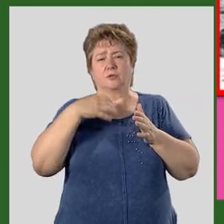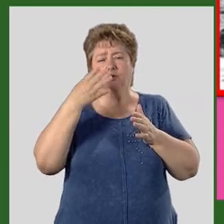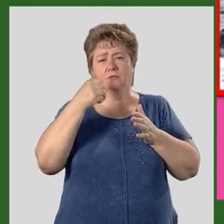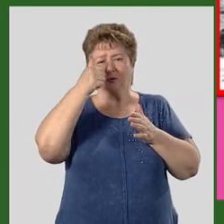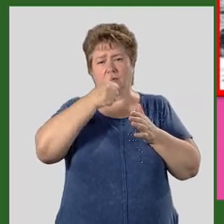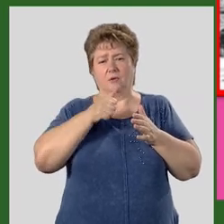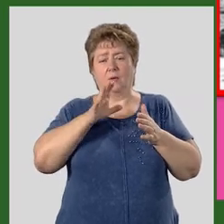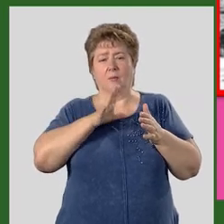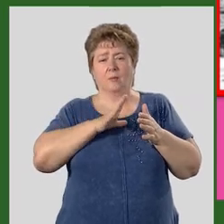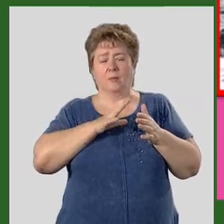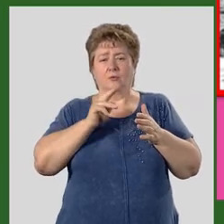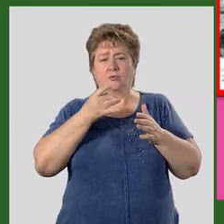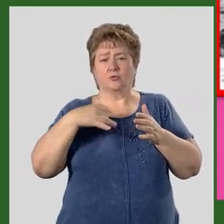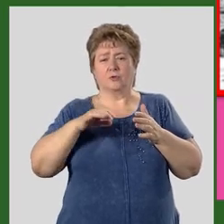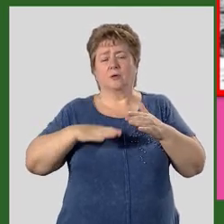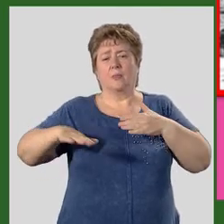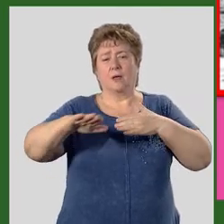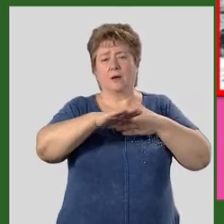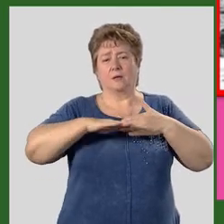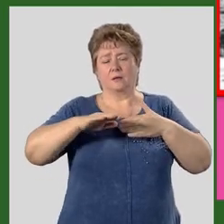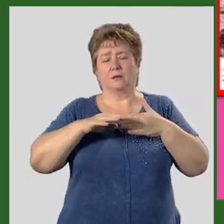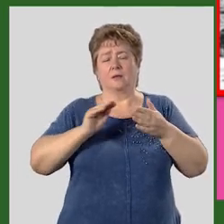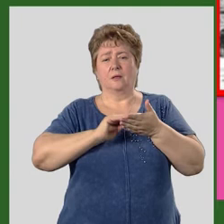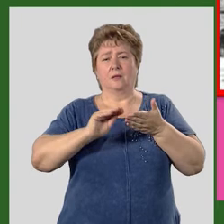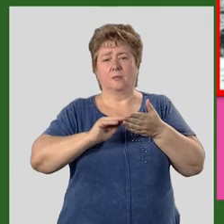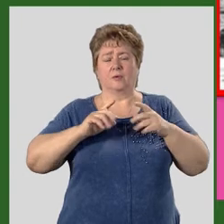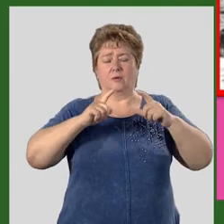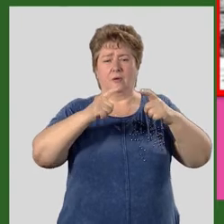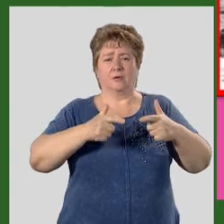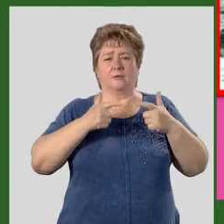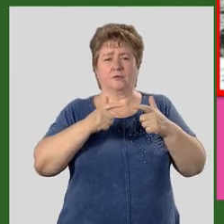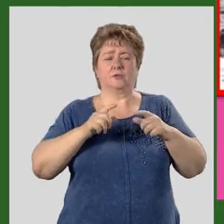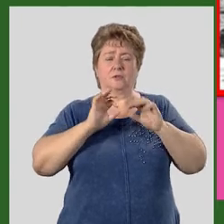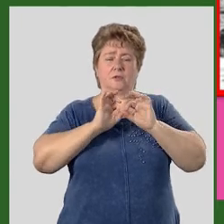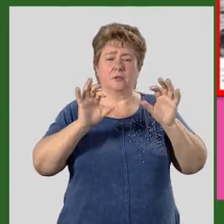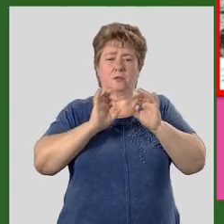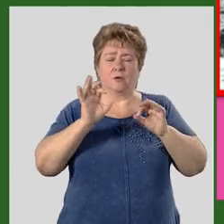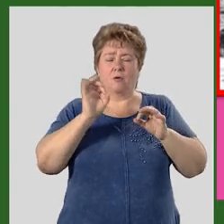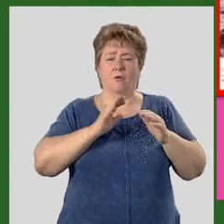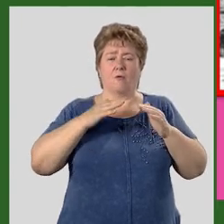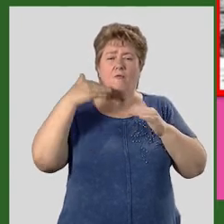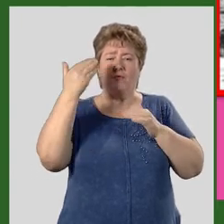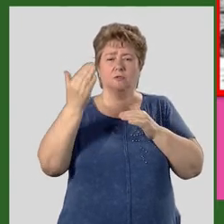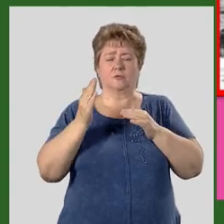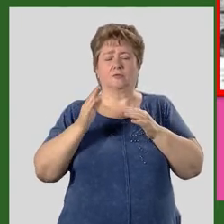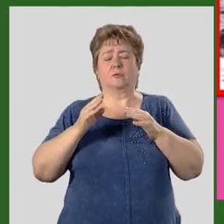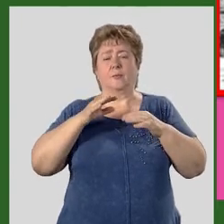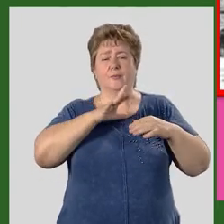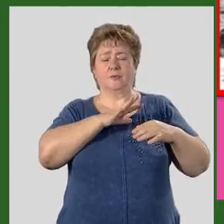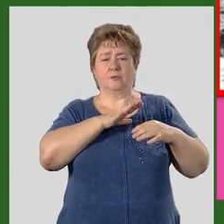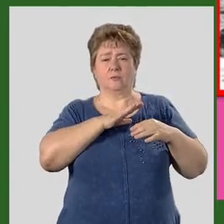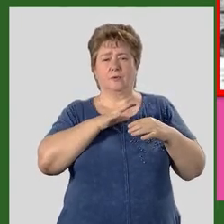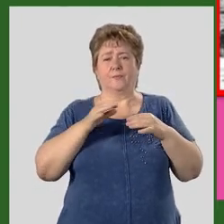1864 году побывал в Чуйской долине, написал географический очерк о восточном